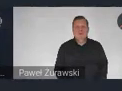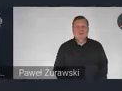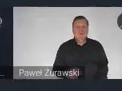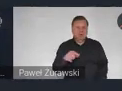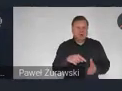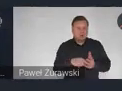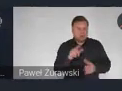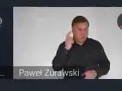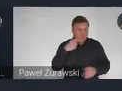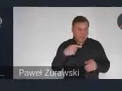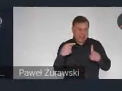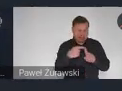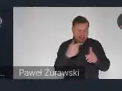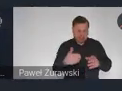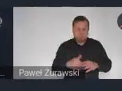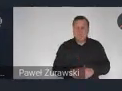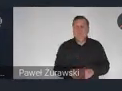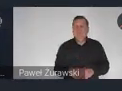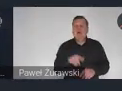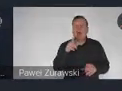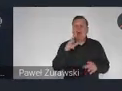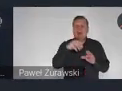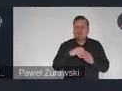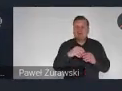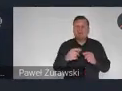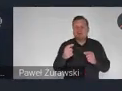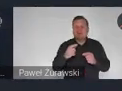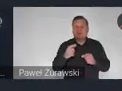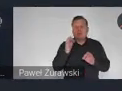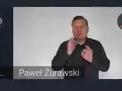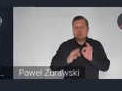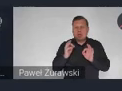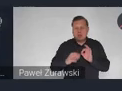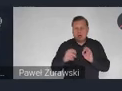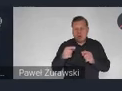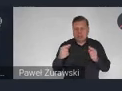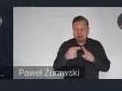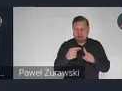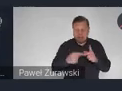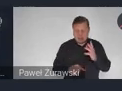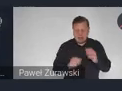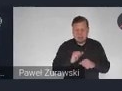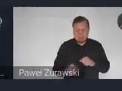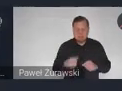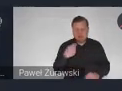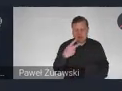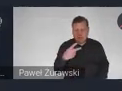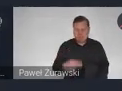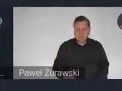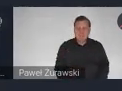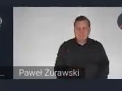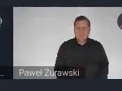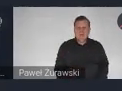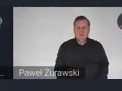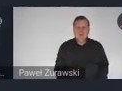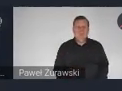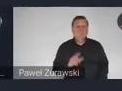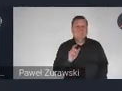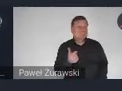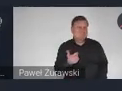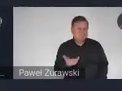oczywiście wywodzą się również Cele szczegółowe zostały określone dwa Cele szczegółowe a